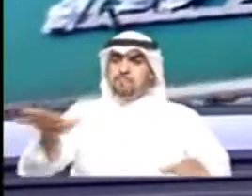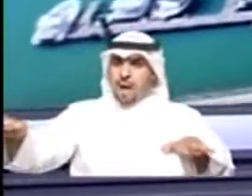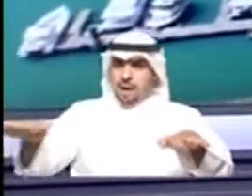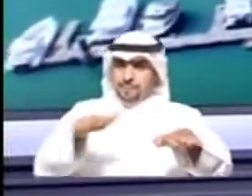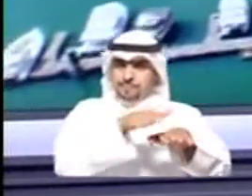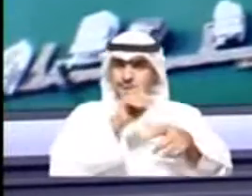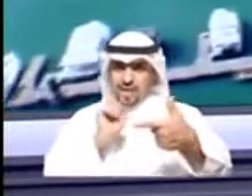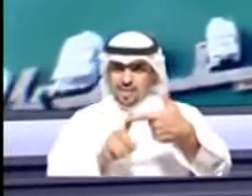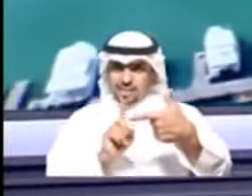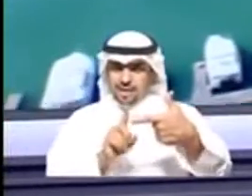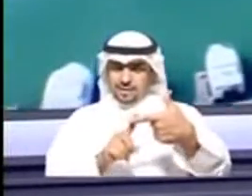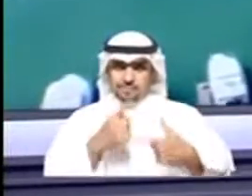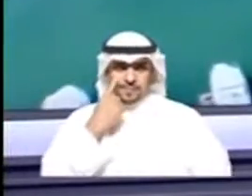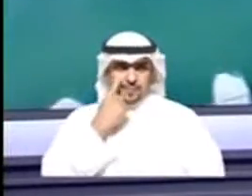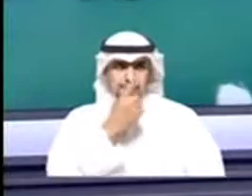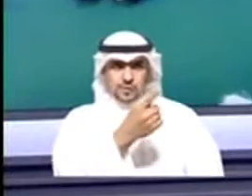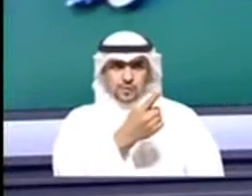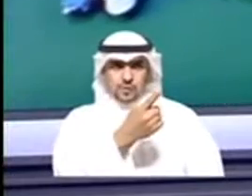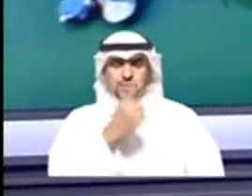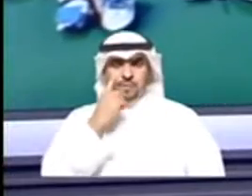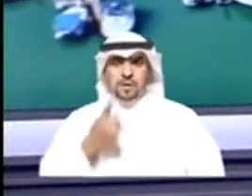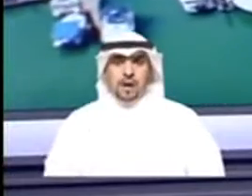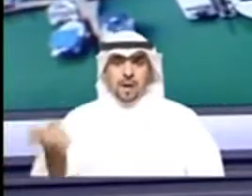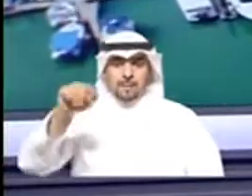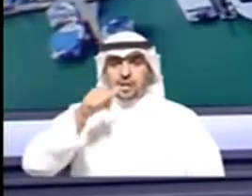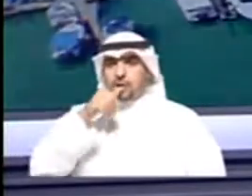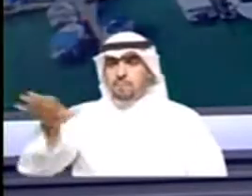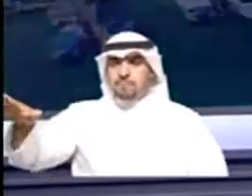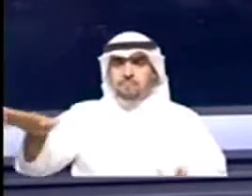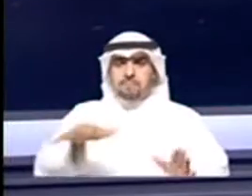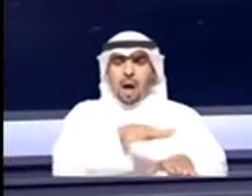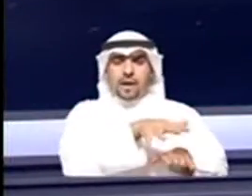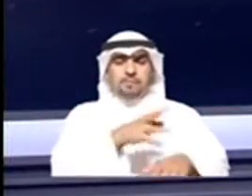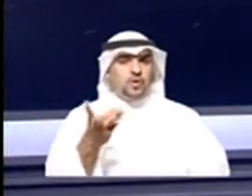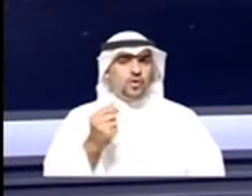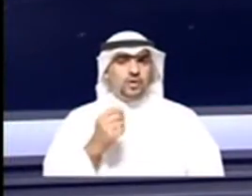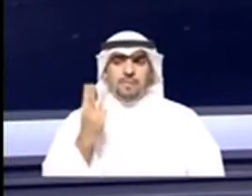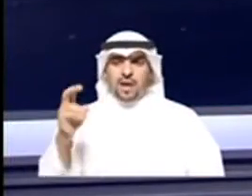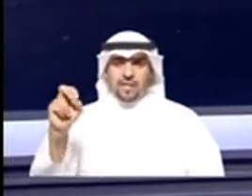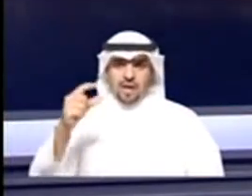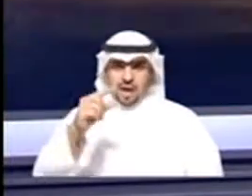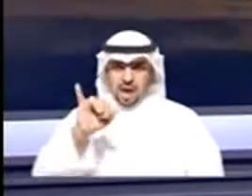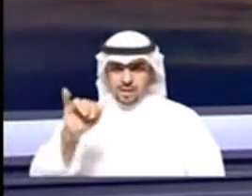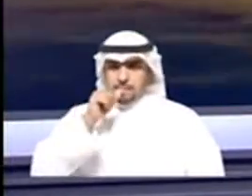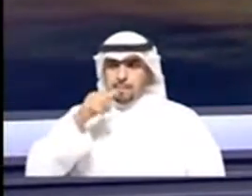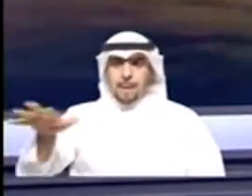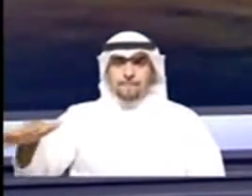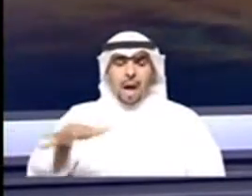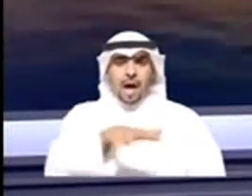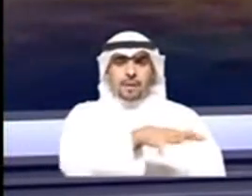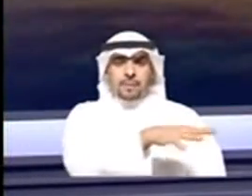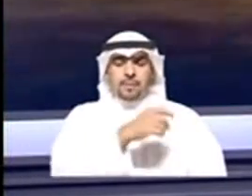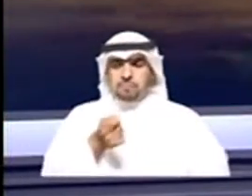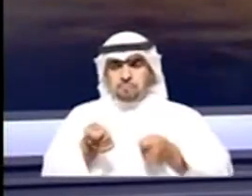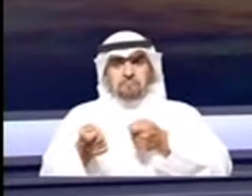الغد متوقع يصل ما بين 1 إلى 3 قدم، وهذه الفترة فترة فساد اللي يكون فيها تيارات الماء ضعيفة. المواقيت بإذن الله حسب